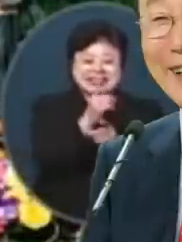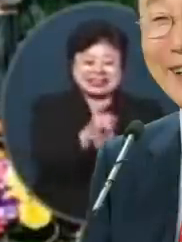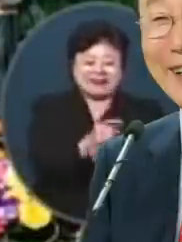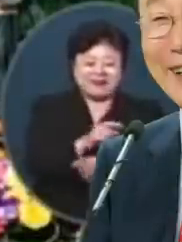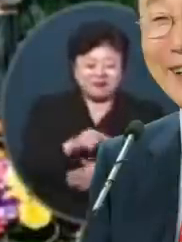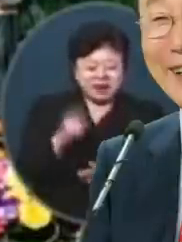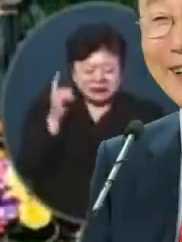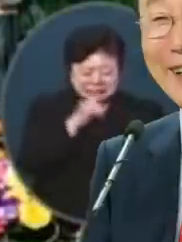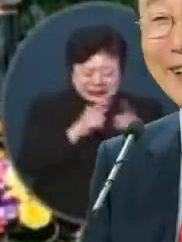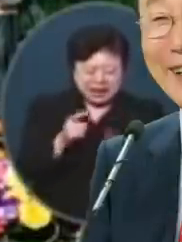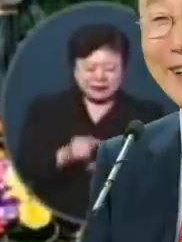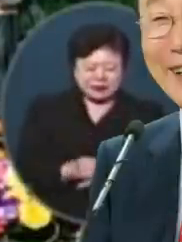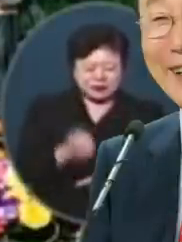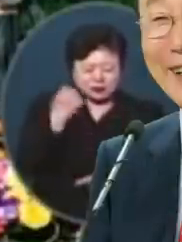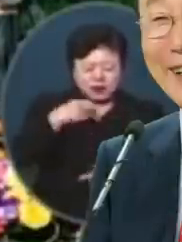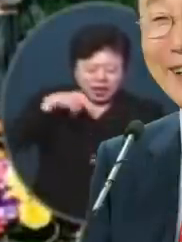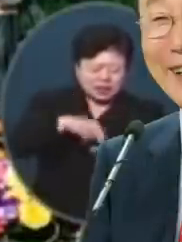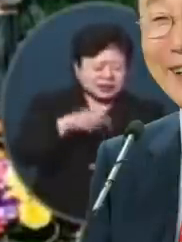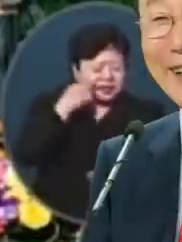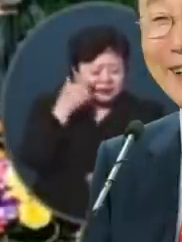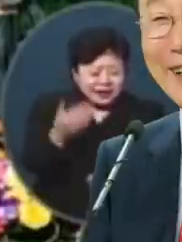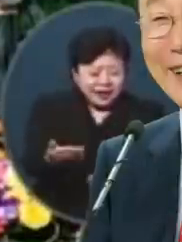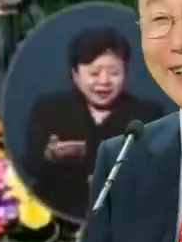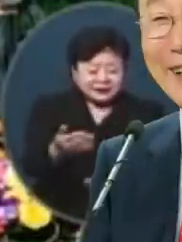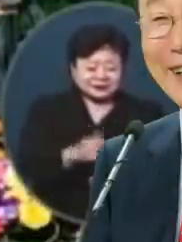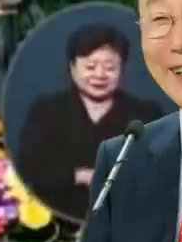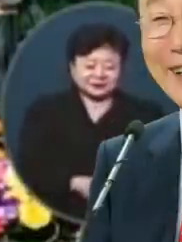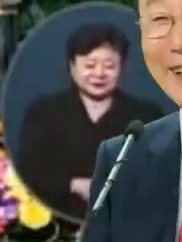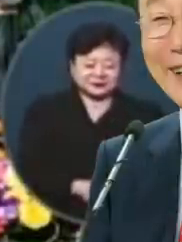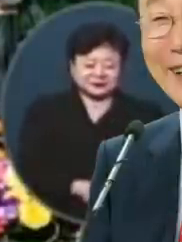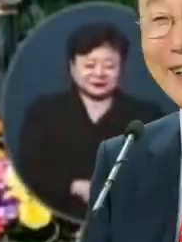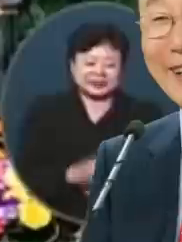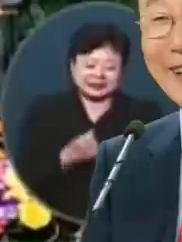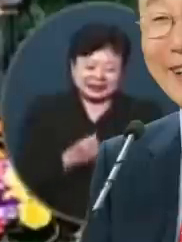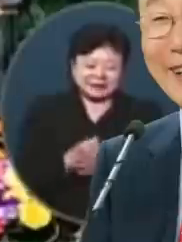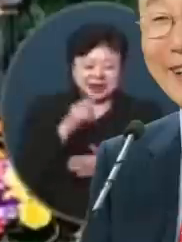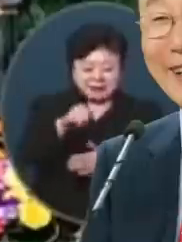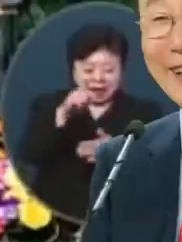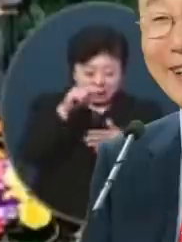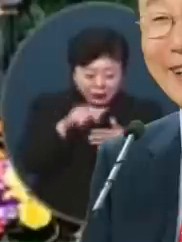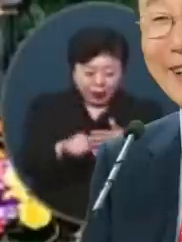심령이 상하면 그것을 누가 일으키겠냐. 그러므로 마음으로